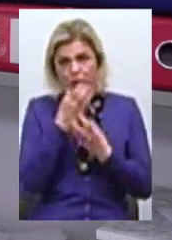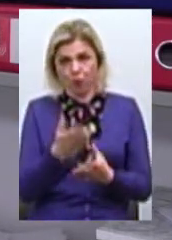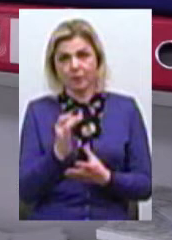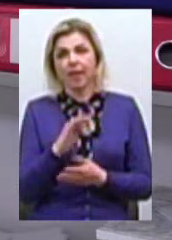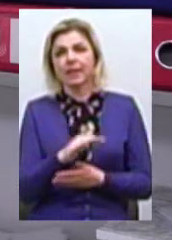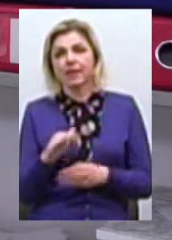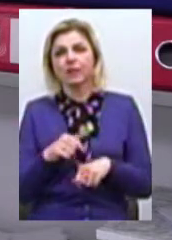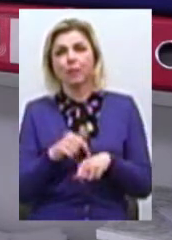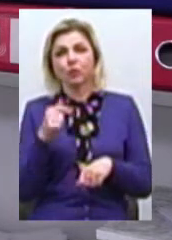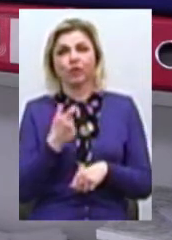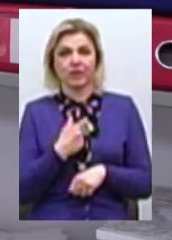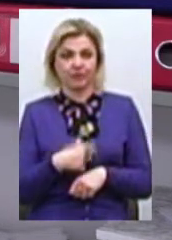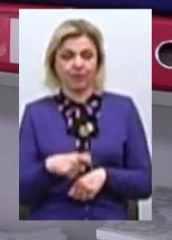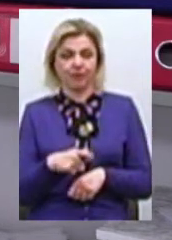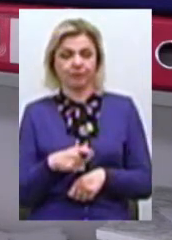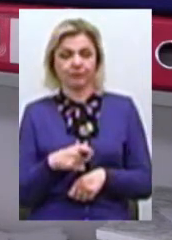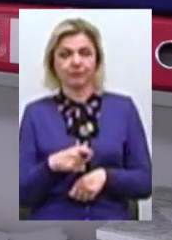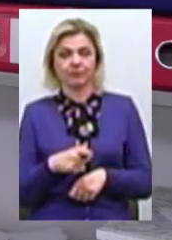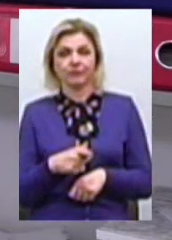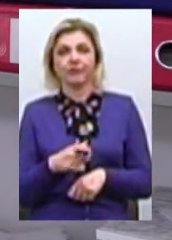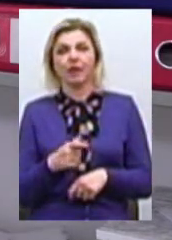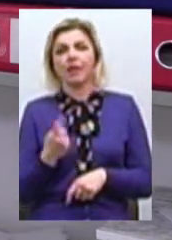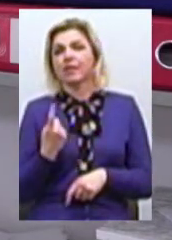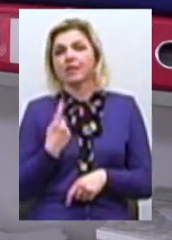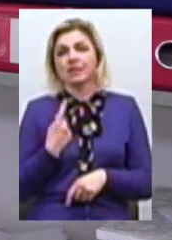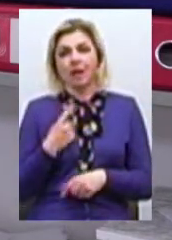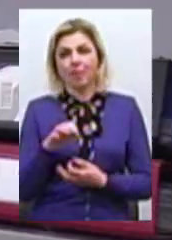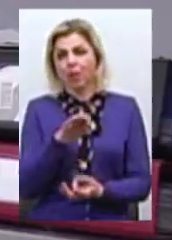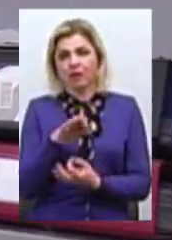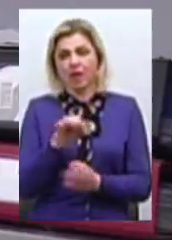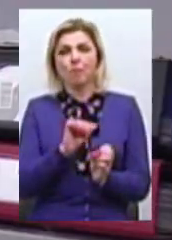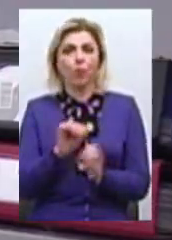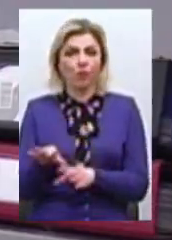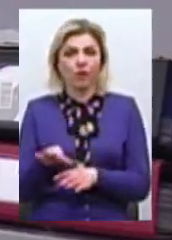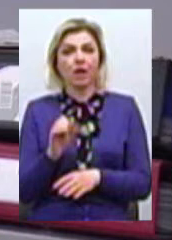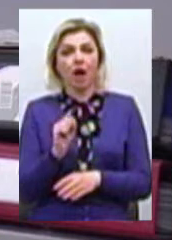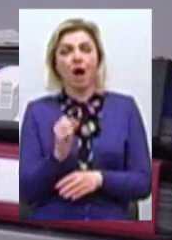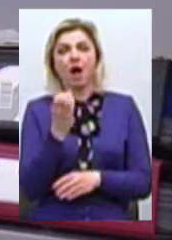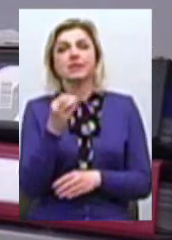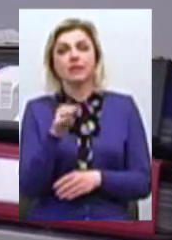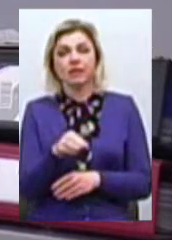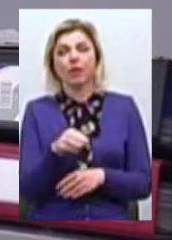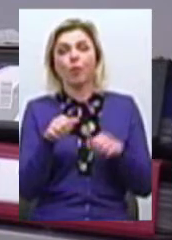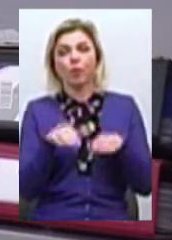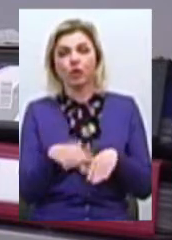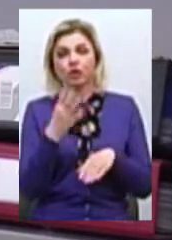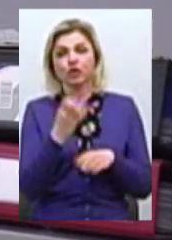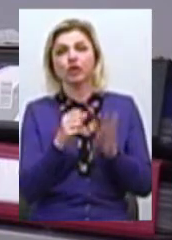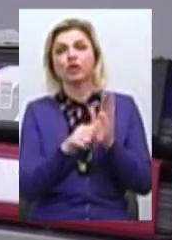не почуває себе на самоті, кинутою. Відповідно до 465 постанови Кабінету